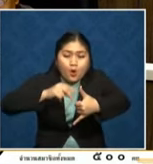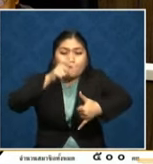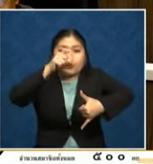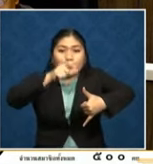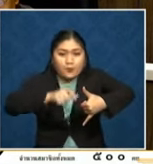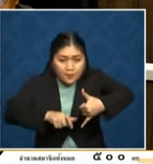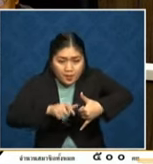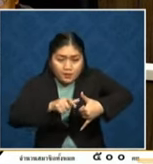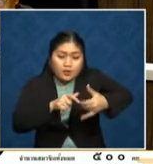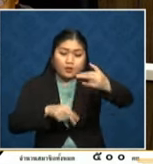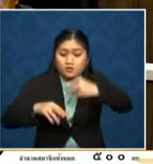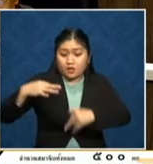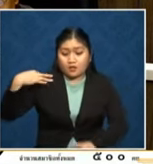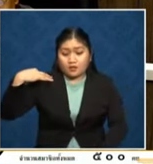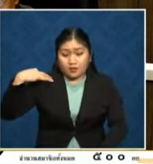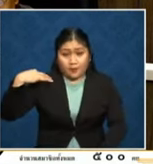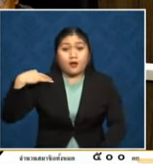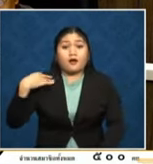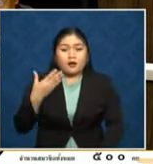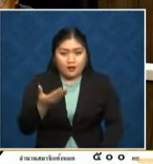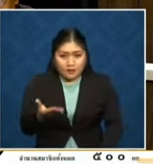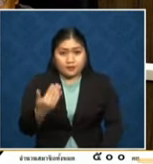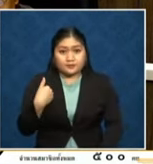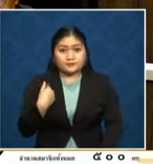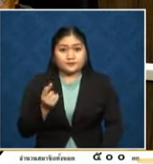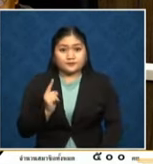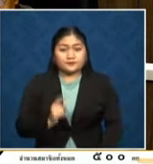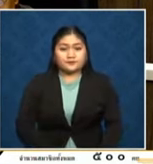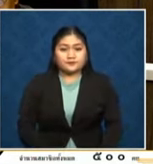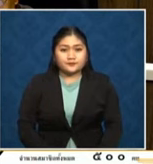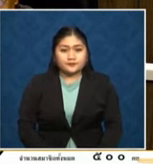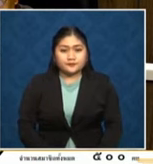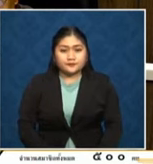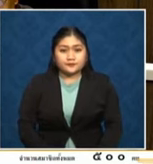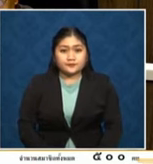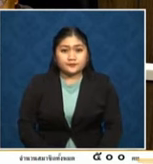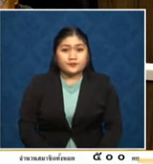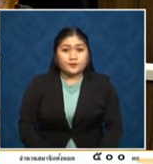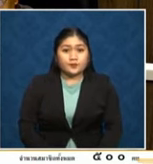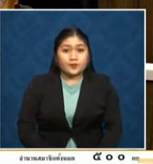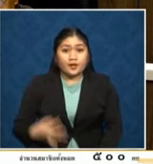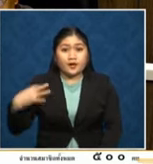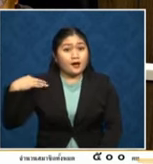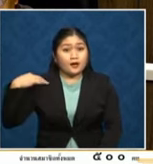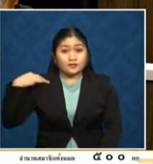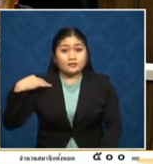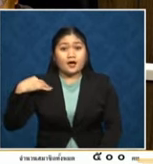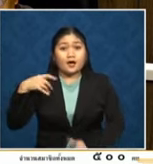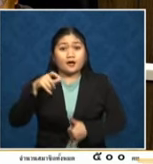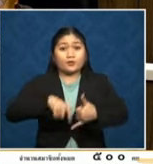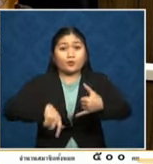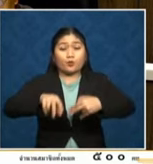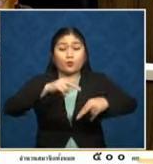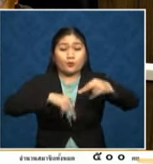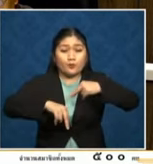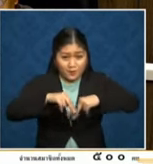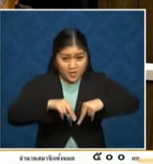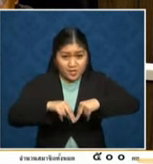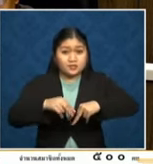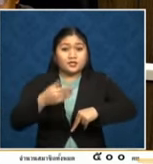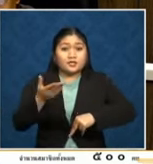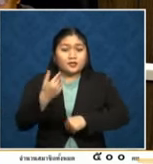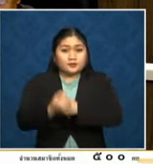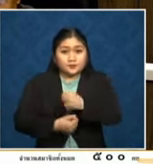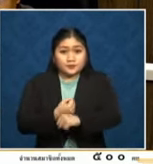ฤตินะคะซึ่งตามอาสาสมัครคุมประพฤตินี่ตามบทบาทของภาคประชาชนปี